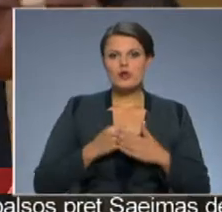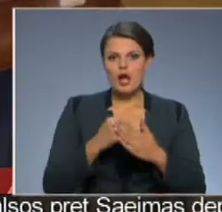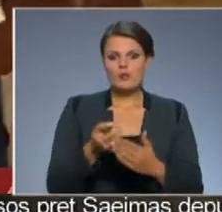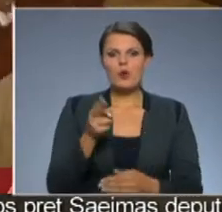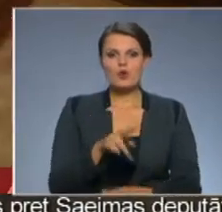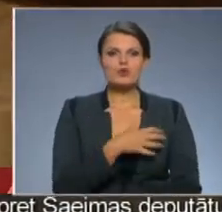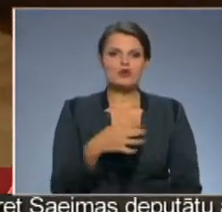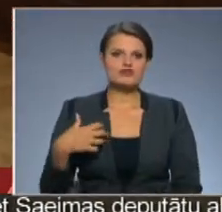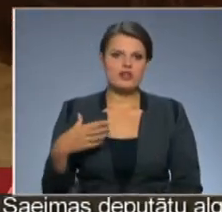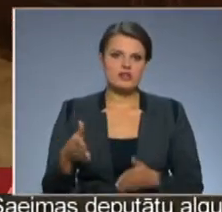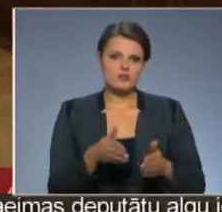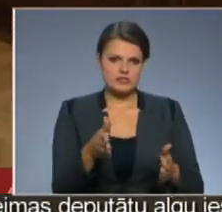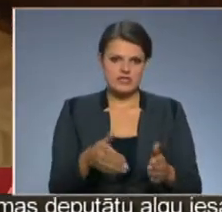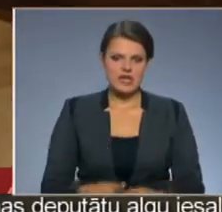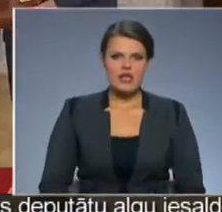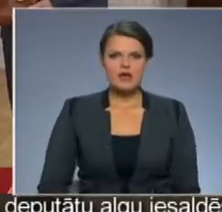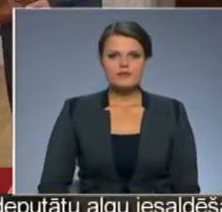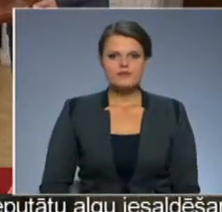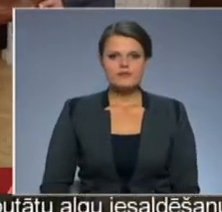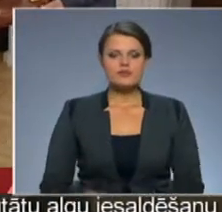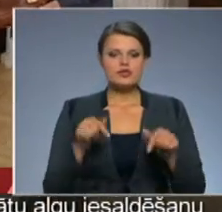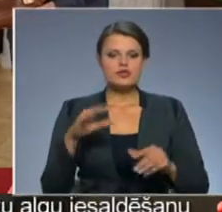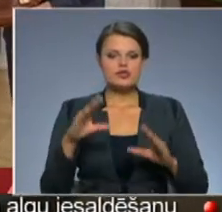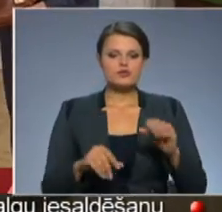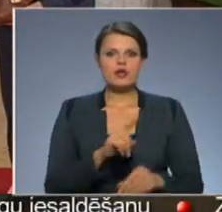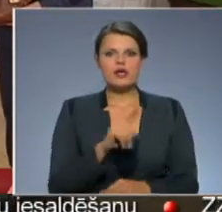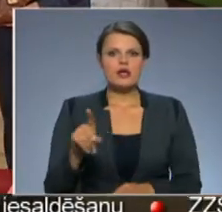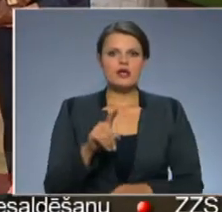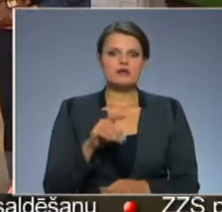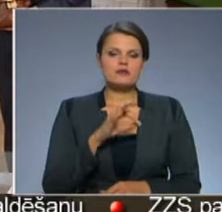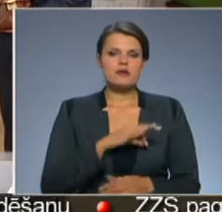atbalstam un pašvaldību ceļiem. Šis budžets ir ieņēmuma daļā